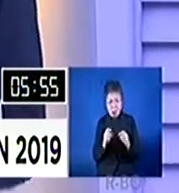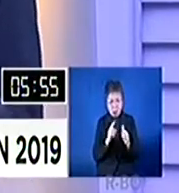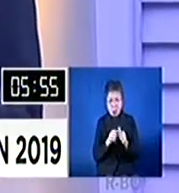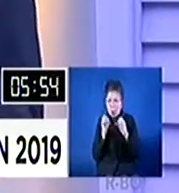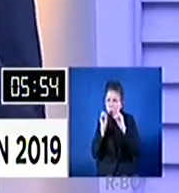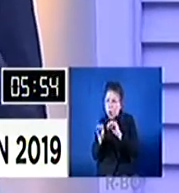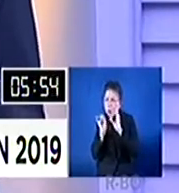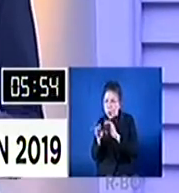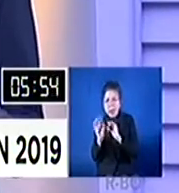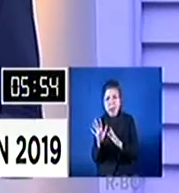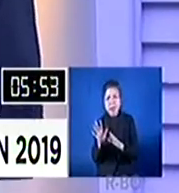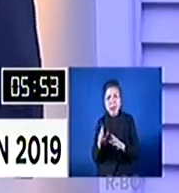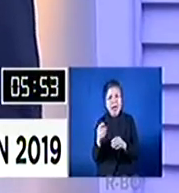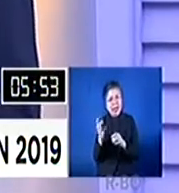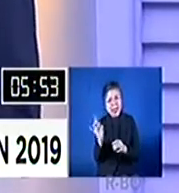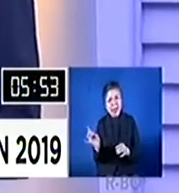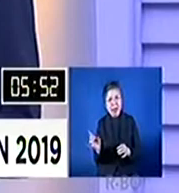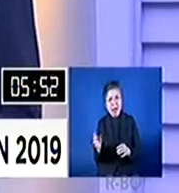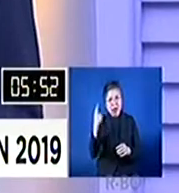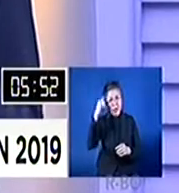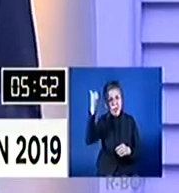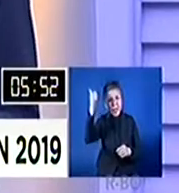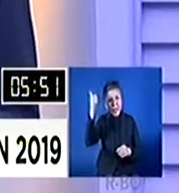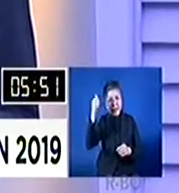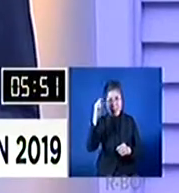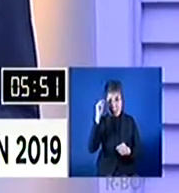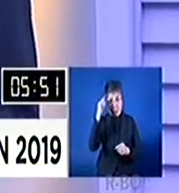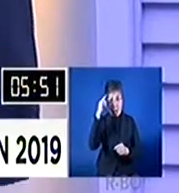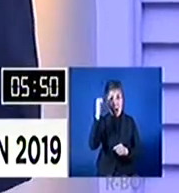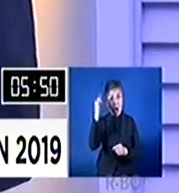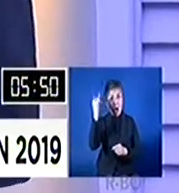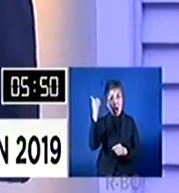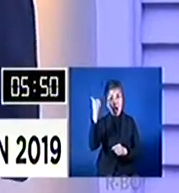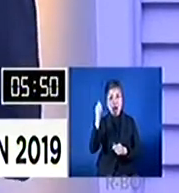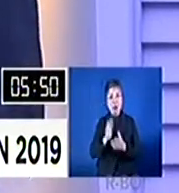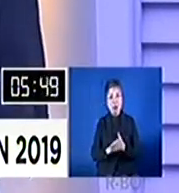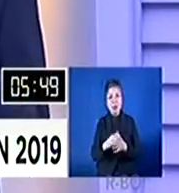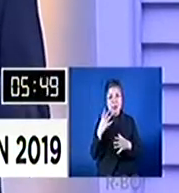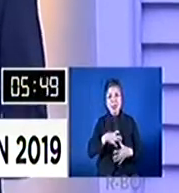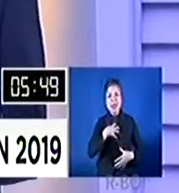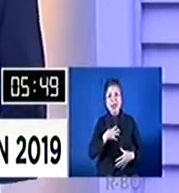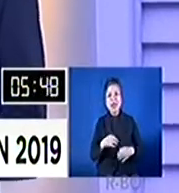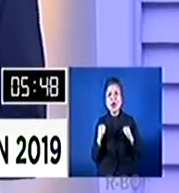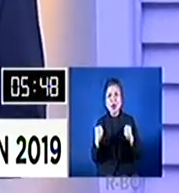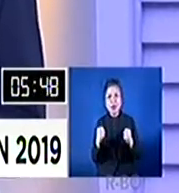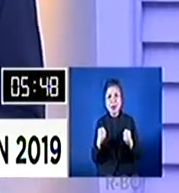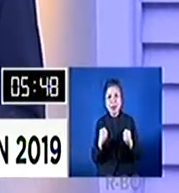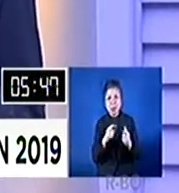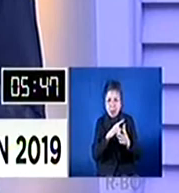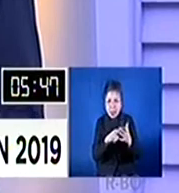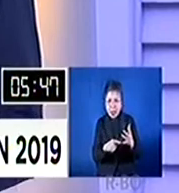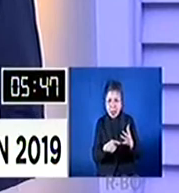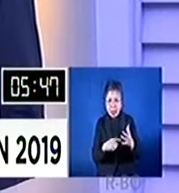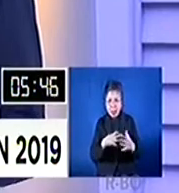masyarakat peserta didik cerdas, pintar, tapi juga memiliki karakter yang kuat,